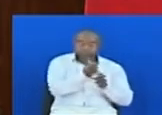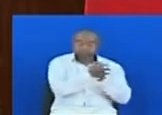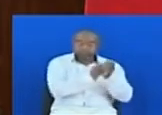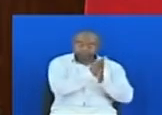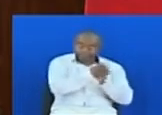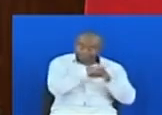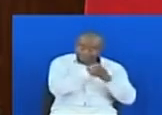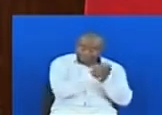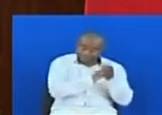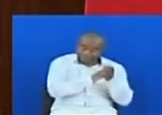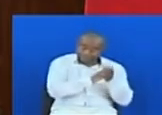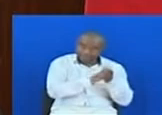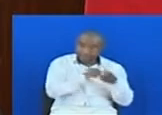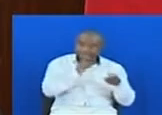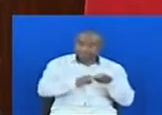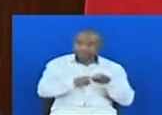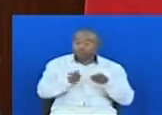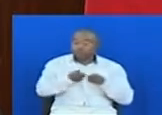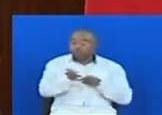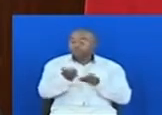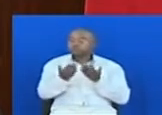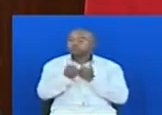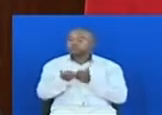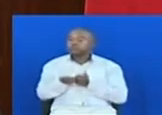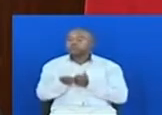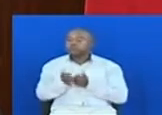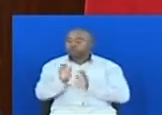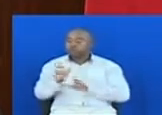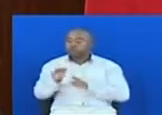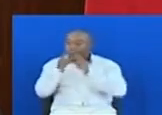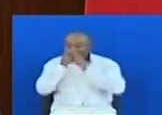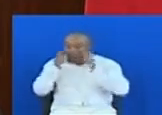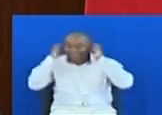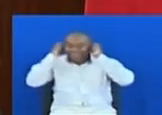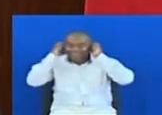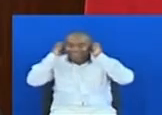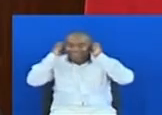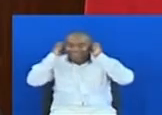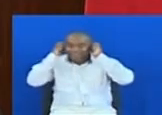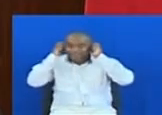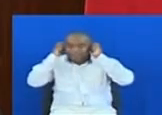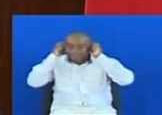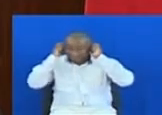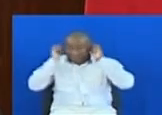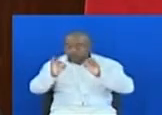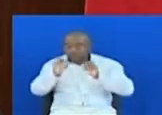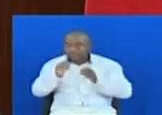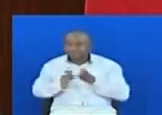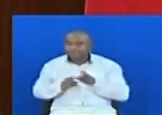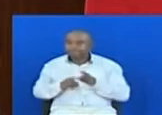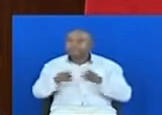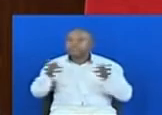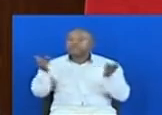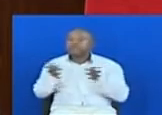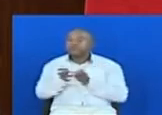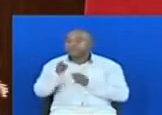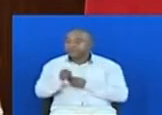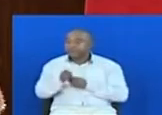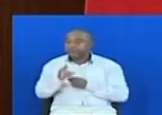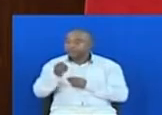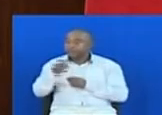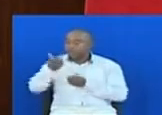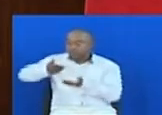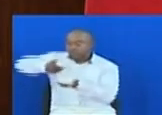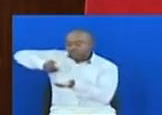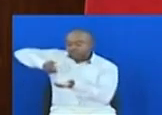kiwango kizuri. Tunaweza wenyewe kutengeneza mask kwa kiwango kizuri kabisa. Lakini vile vile hata sanitizers